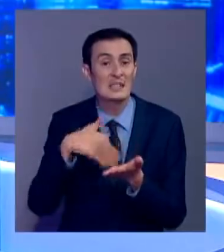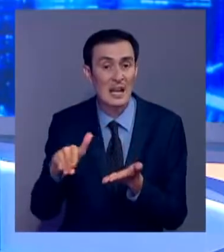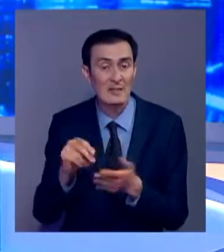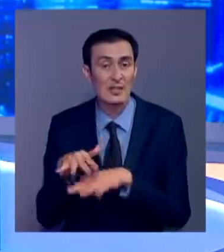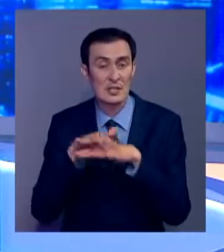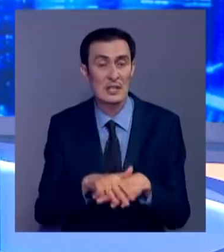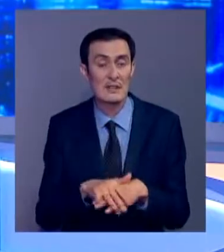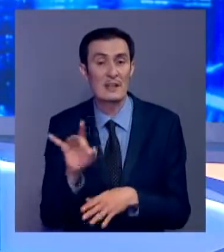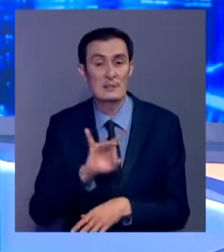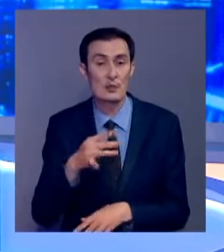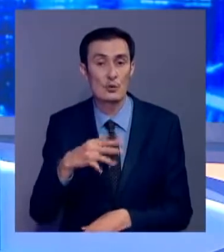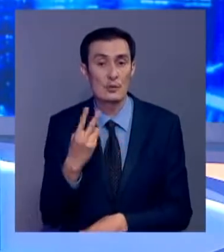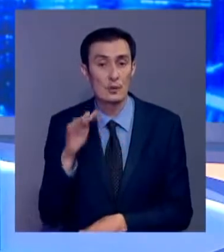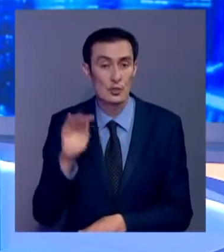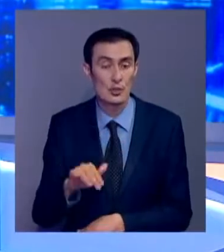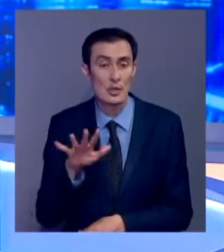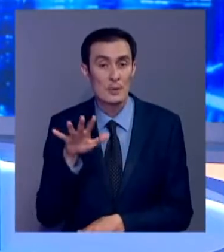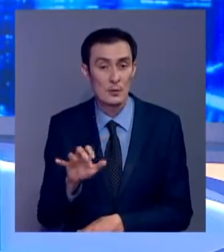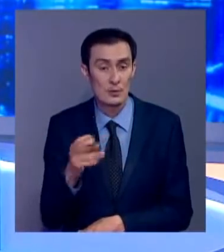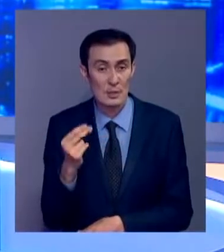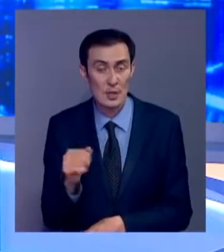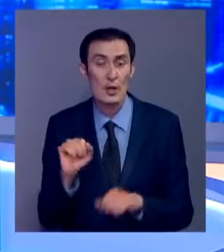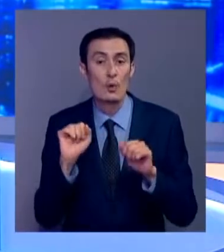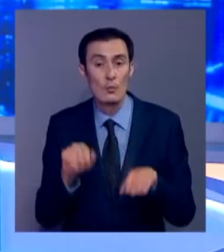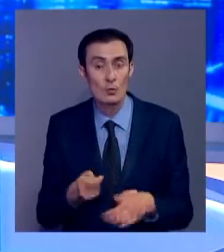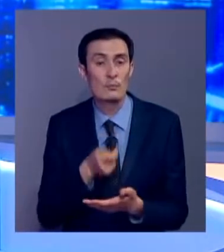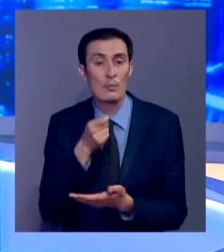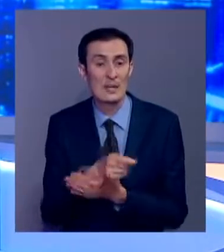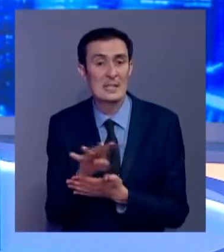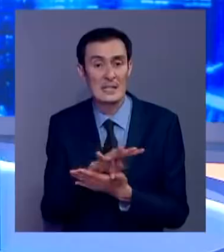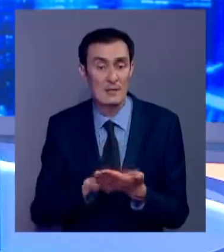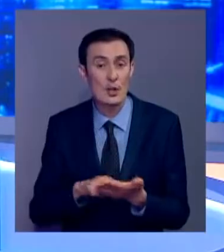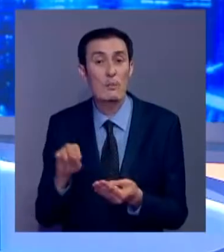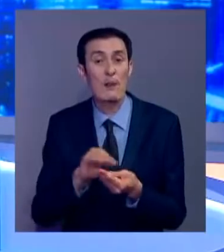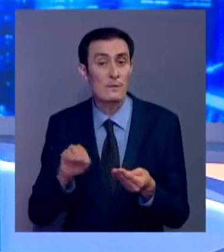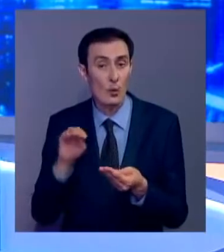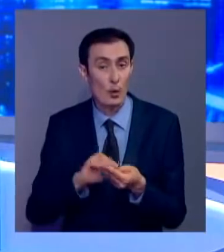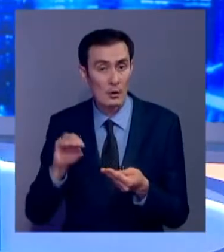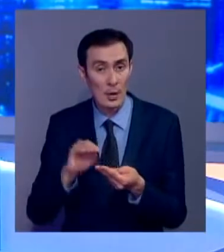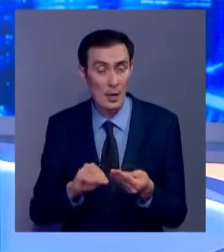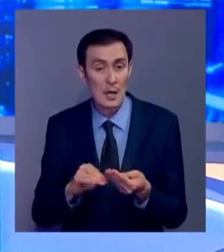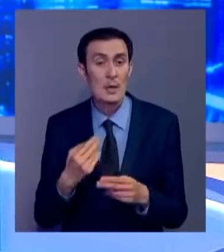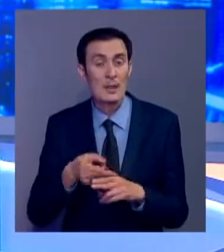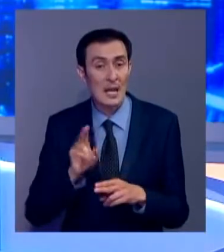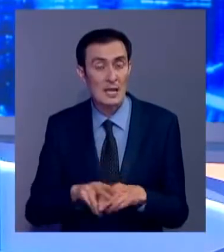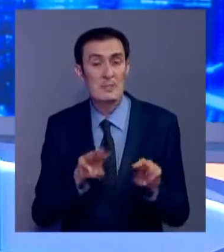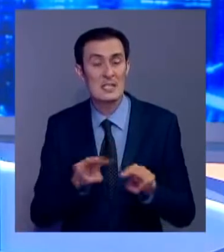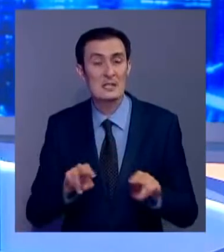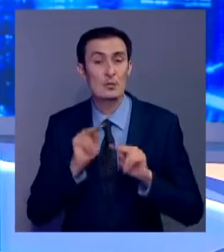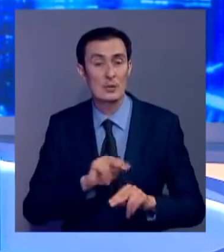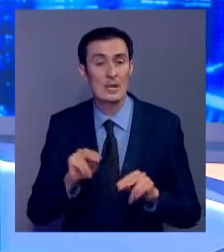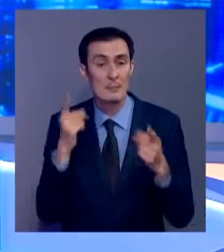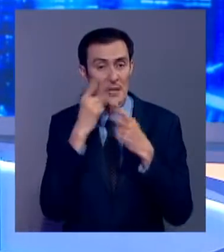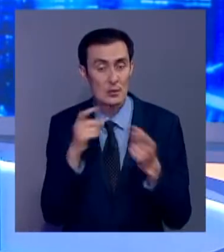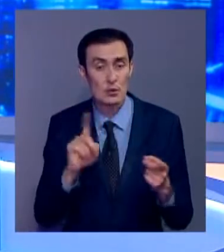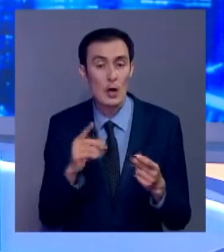начислении соцвыплаты в размере 42 500 тенге, могут подать заявление повторно. При этом в Минтруда